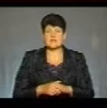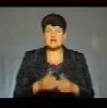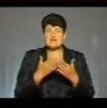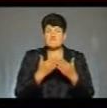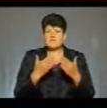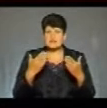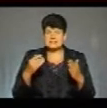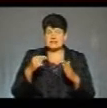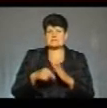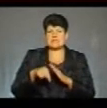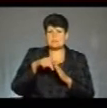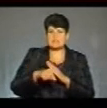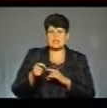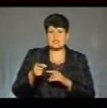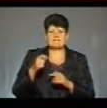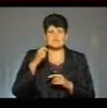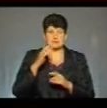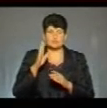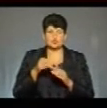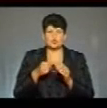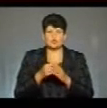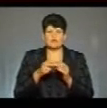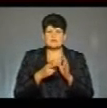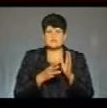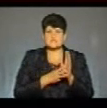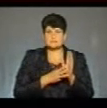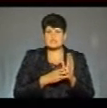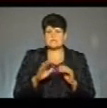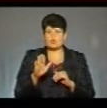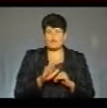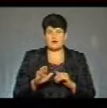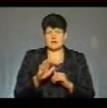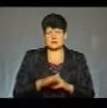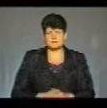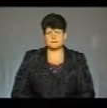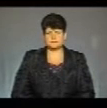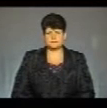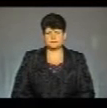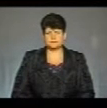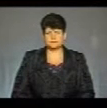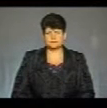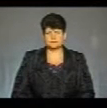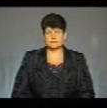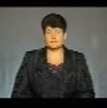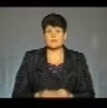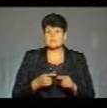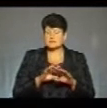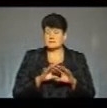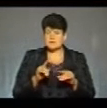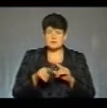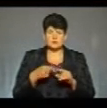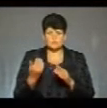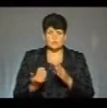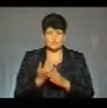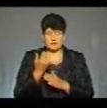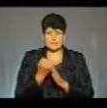Виставка «Із глибини віків» діятиме в Тернополі до 18 вересня, повідомила Наталія Чеканова. І на цьому у мене все. Наступний випуск